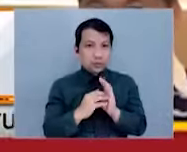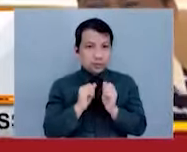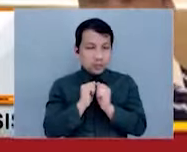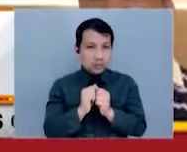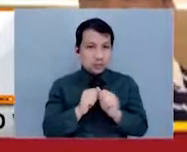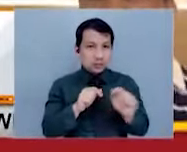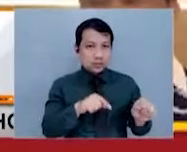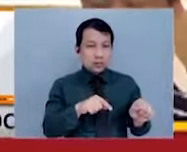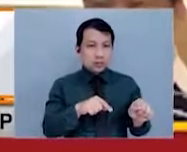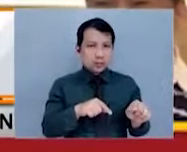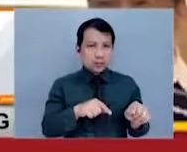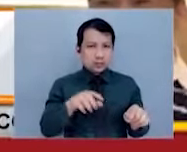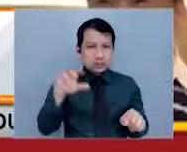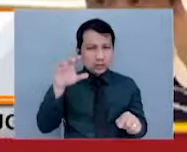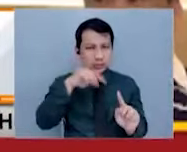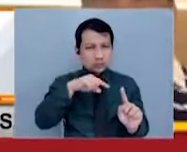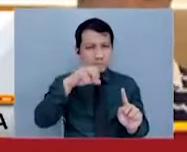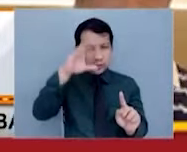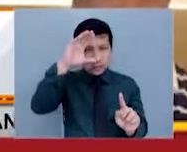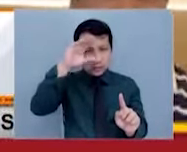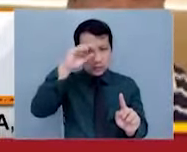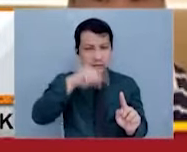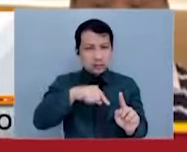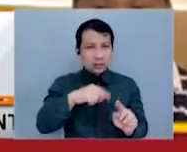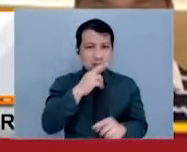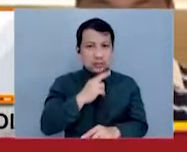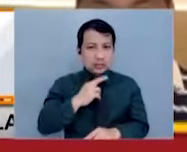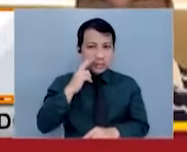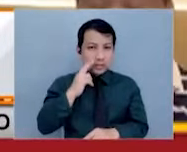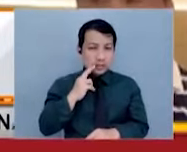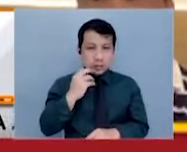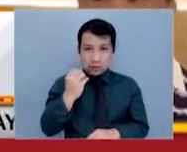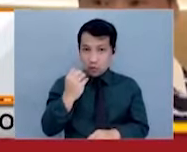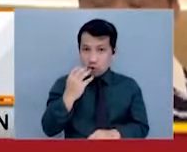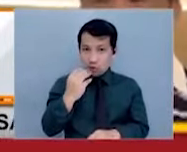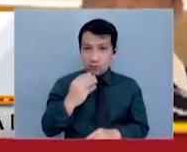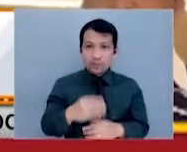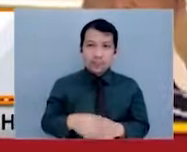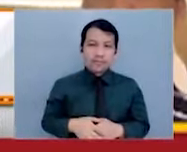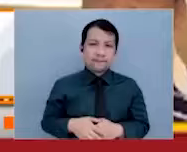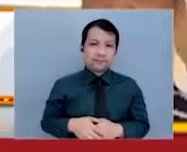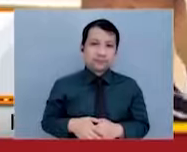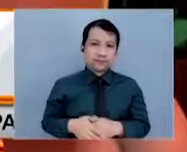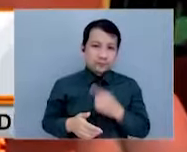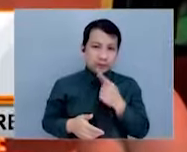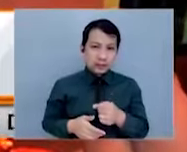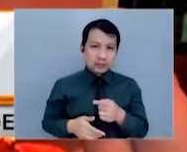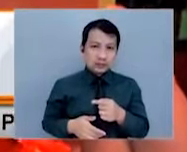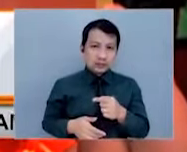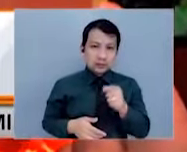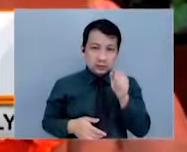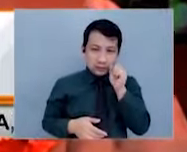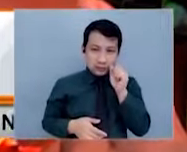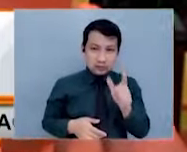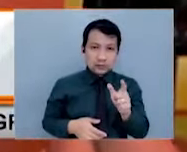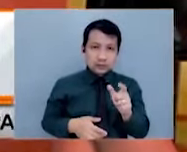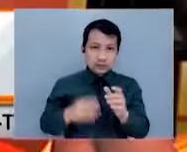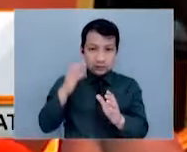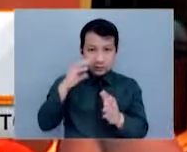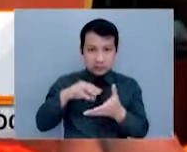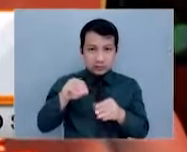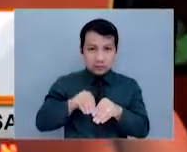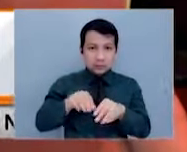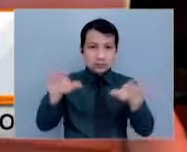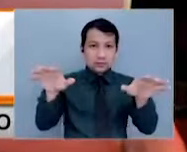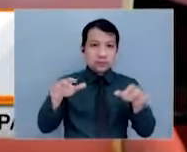isang mystery guy sa isang restaurant sa Hong Kong. Seja ni Sara. That photo circulating around is